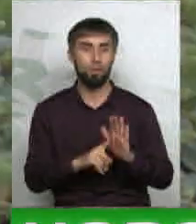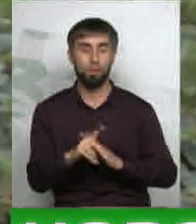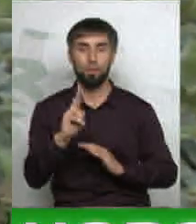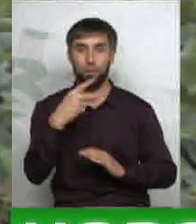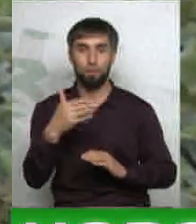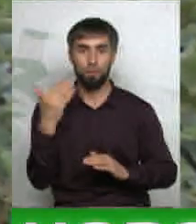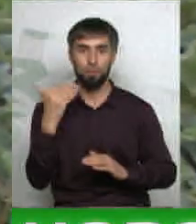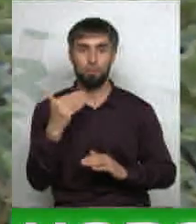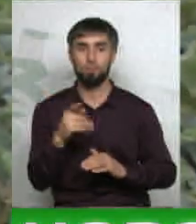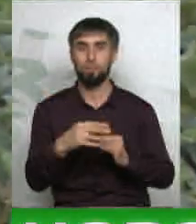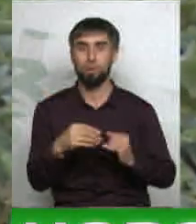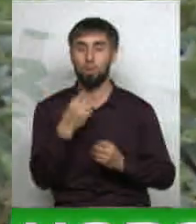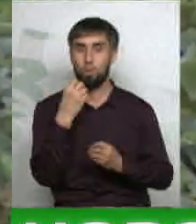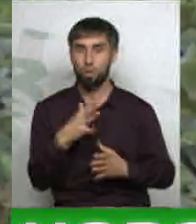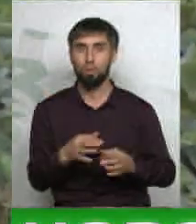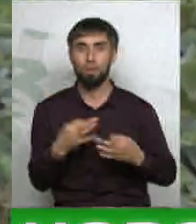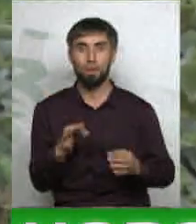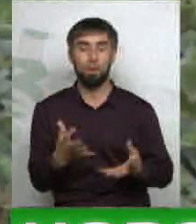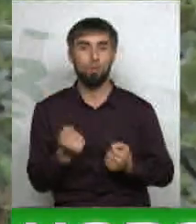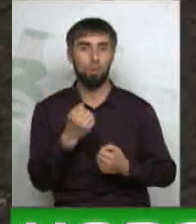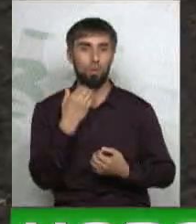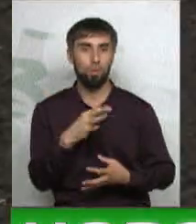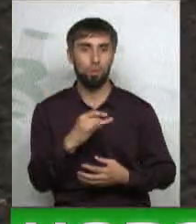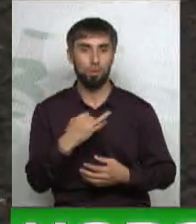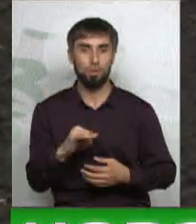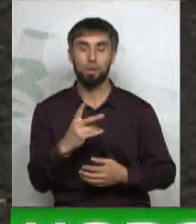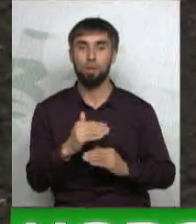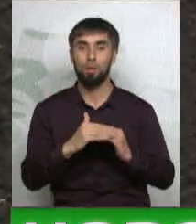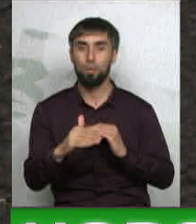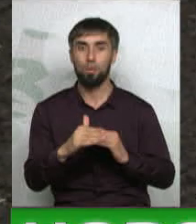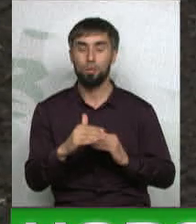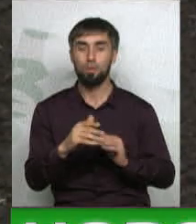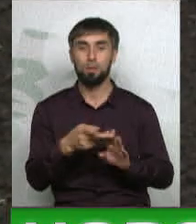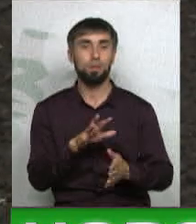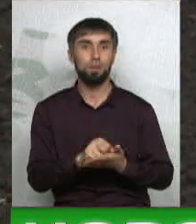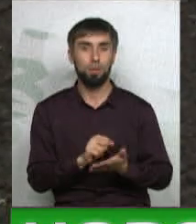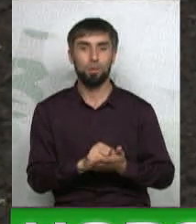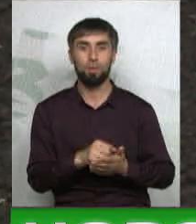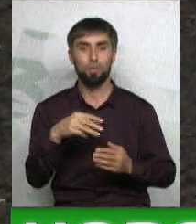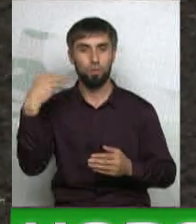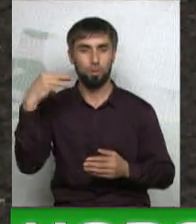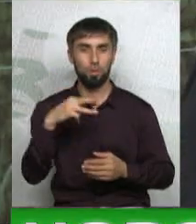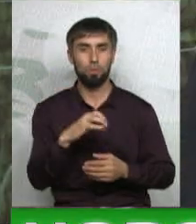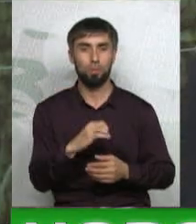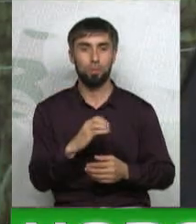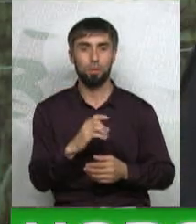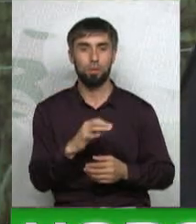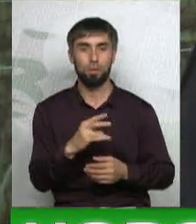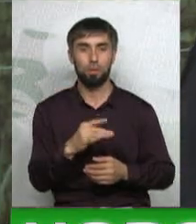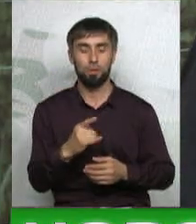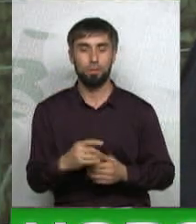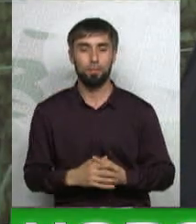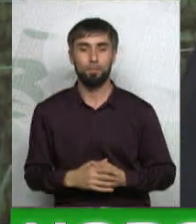2 года назад. Плодородная земля позволяет получить хороший урожай. На полях овощеводством занимаются турки-месхетинцы. Наняли